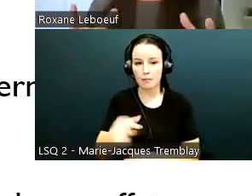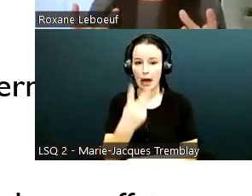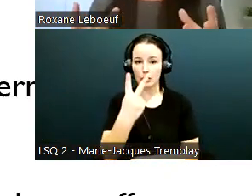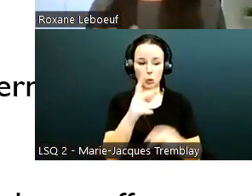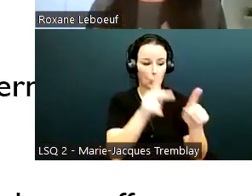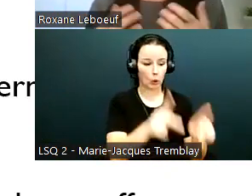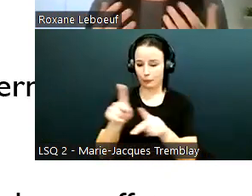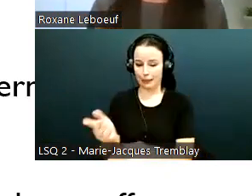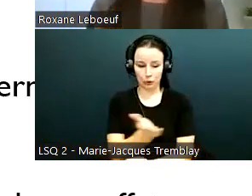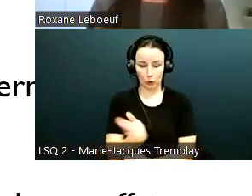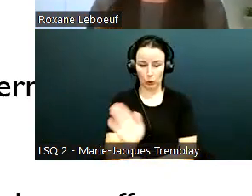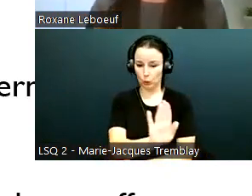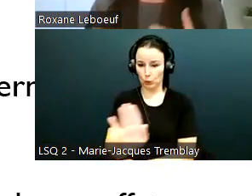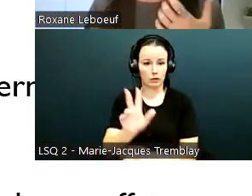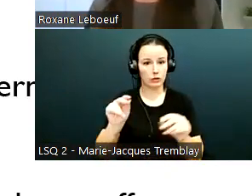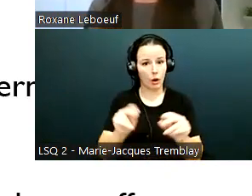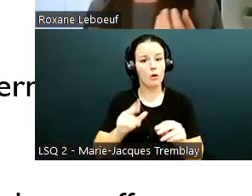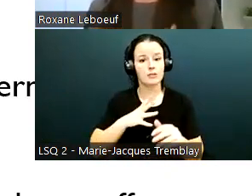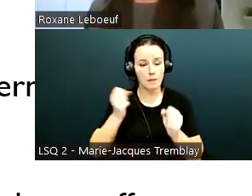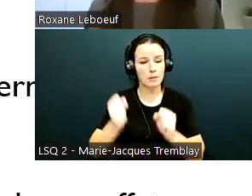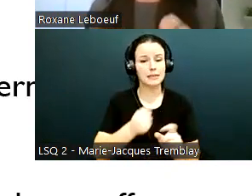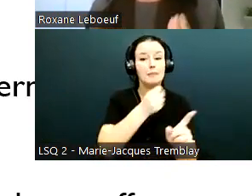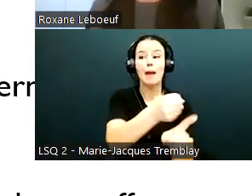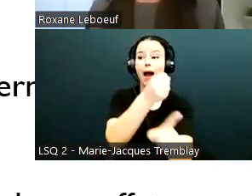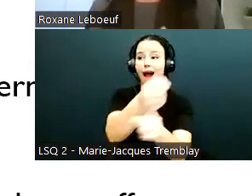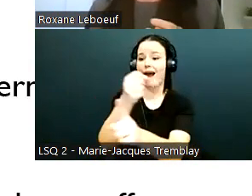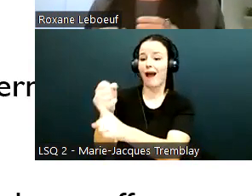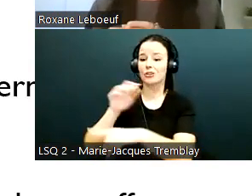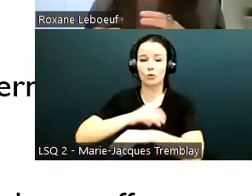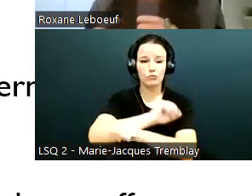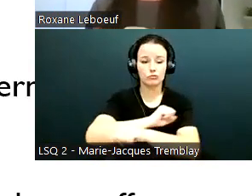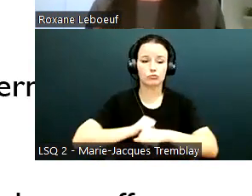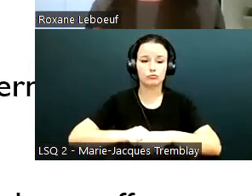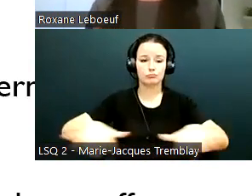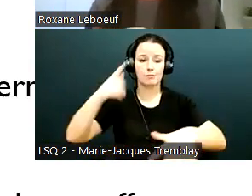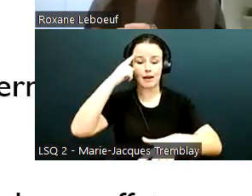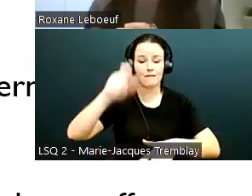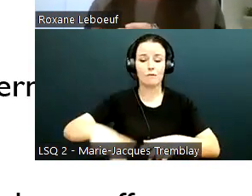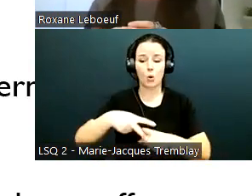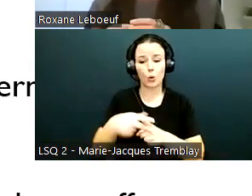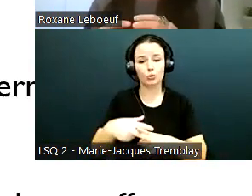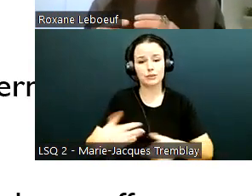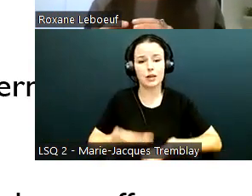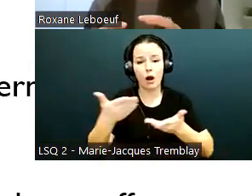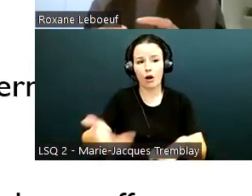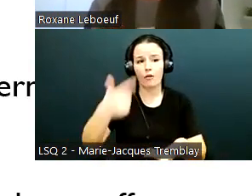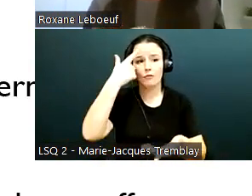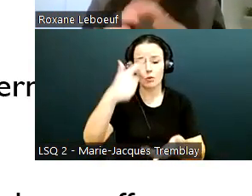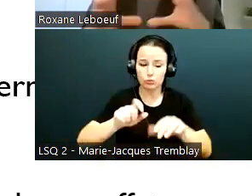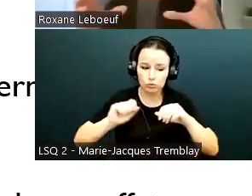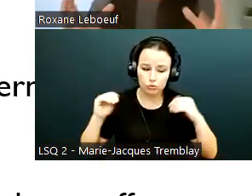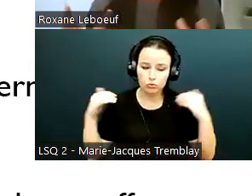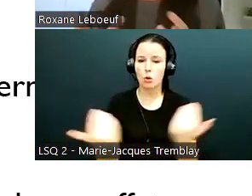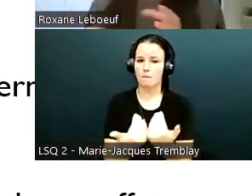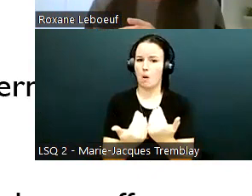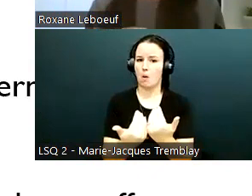touche plusieurs personnes. Donc, il y a vraiment une importance à aller outiller les témoins, les organisations pour que ça soit vraiment un problème